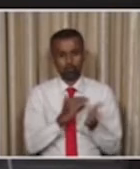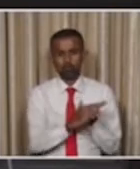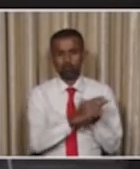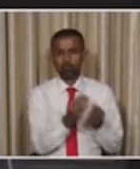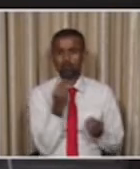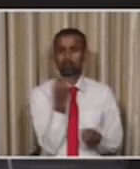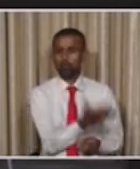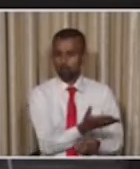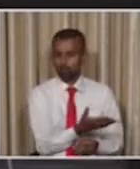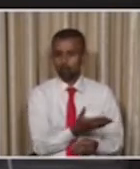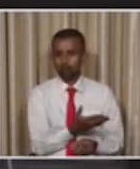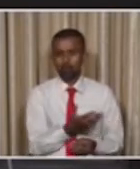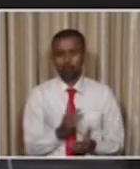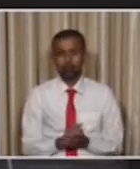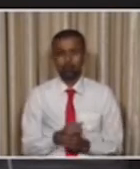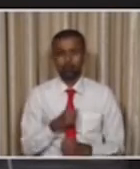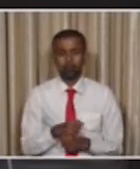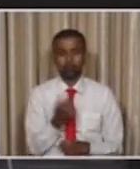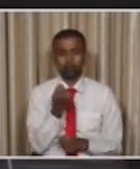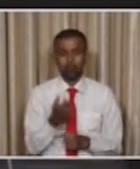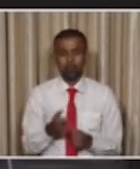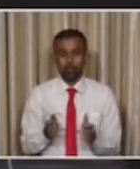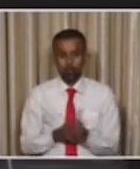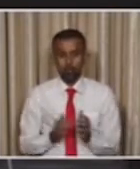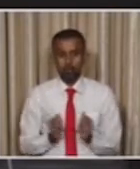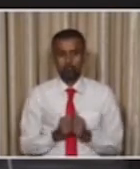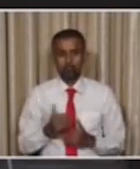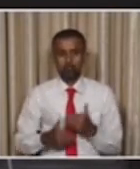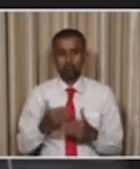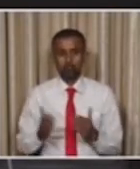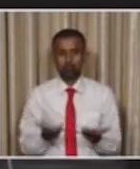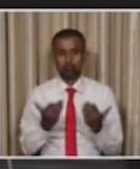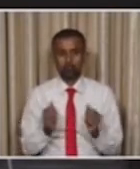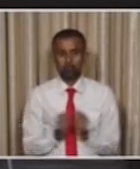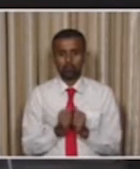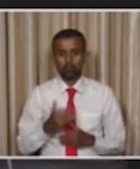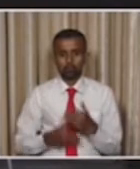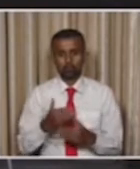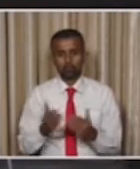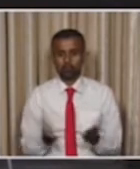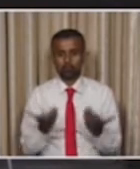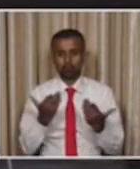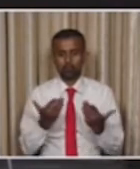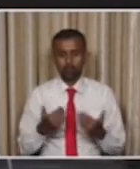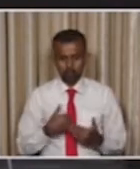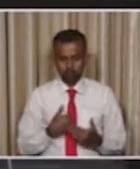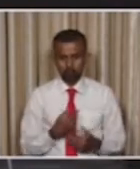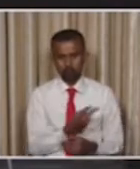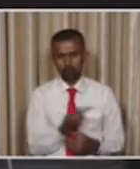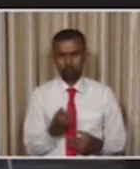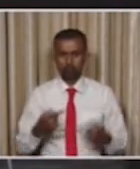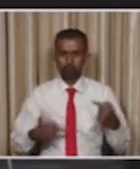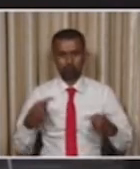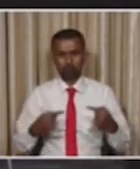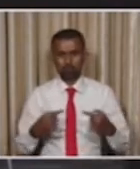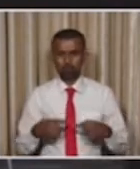දීලා තියෙනවා මේ රාජ්‍ය මුදල් කාර්ක සභාවේ වැඩ කටයුතු කරගෙන යන්න. ඒ වැඩ කටයුතු කරගෙන යද්දී අපි අතර යම් යම් වාද විවාද ඇති වෙනවා.